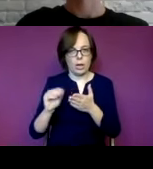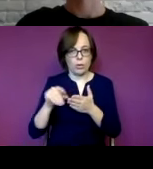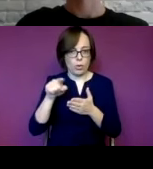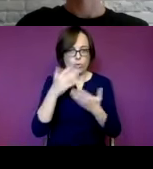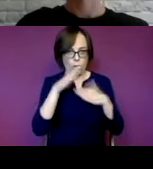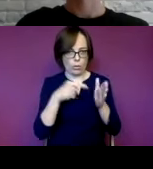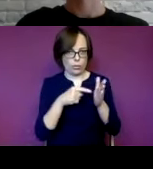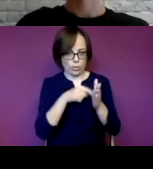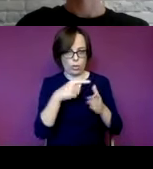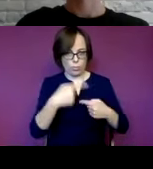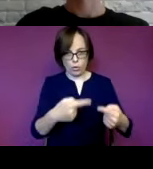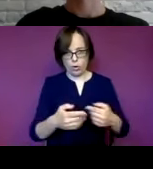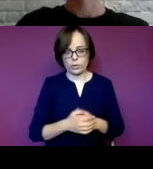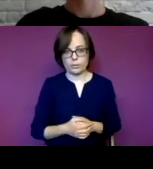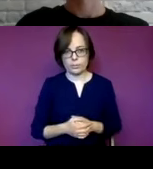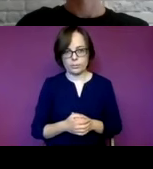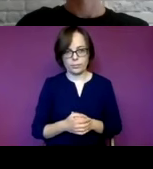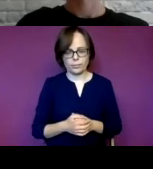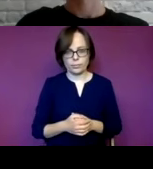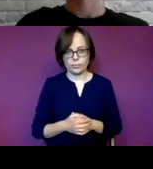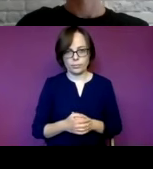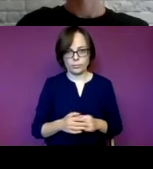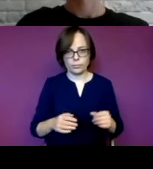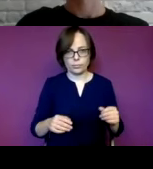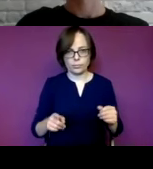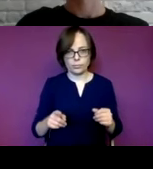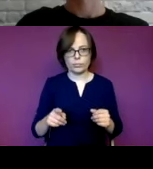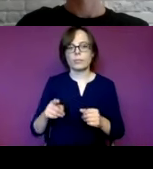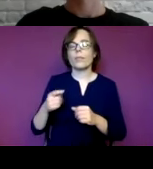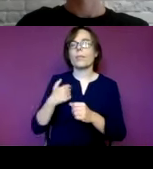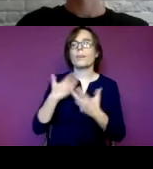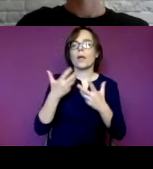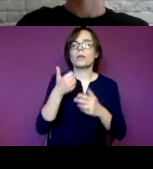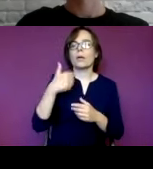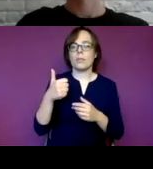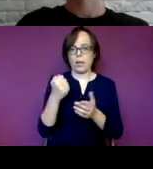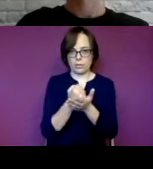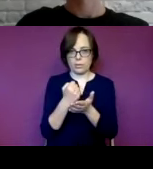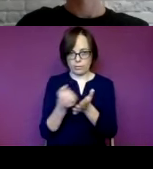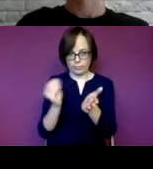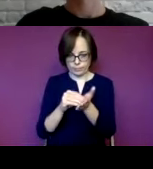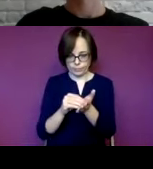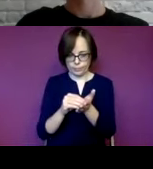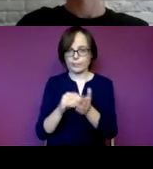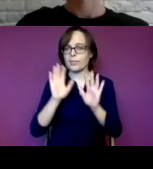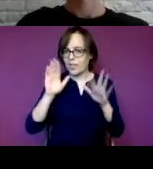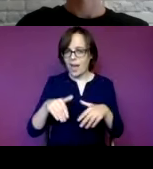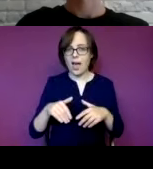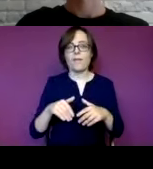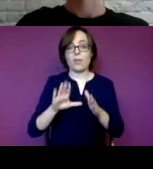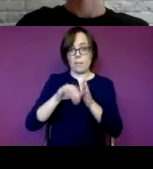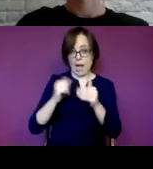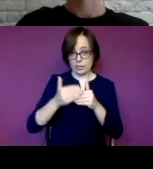pokazuje. Więc znaczy, chciałbym zapytać właśnie... Ja chciałem tylko jedną rzecz dodać, że nawet we wsiach podmiejskich, tak, te które się wydają no takie